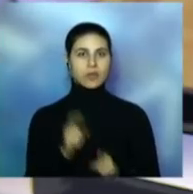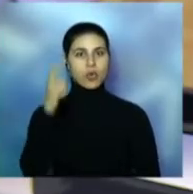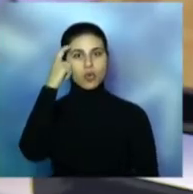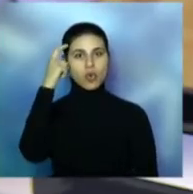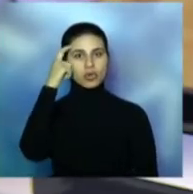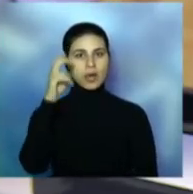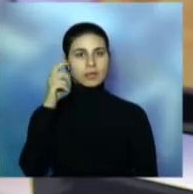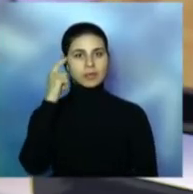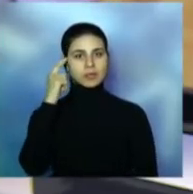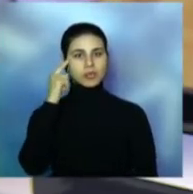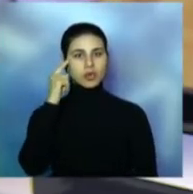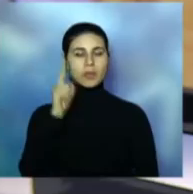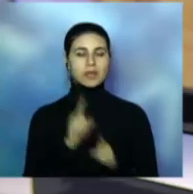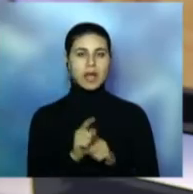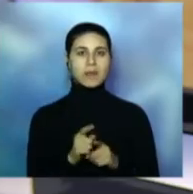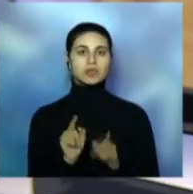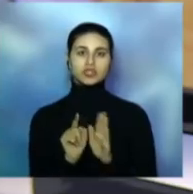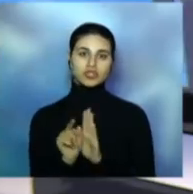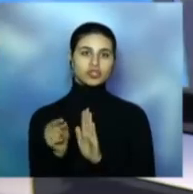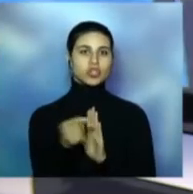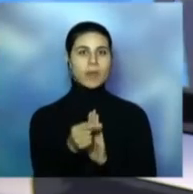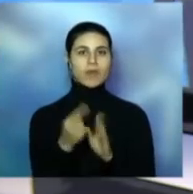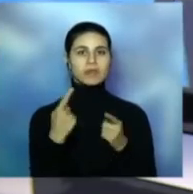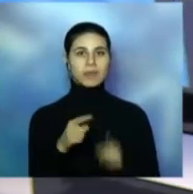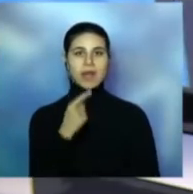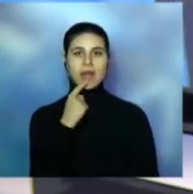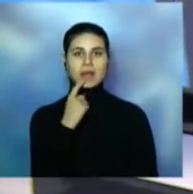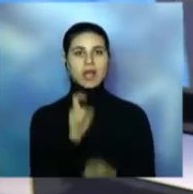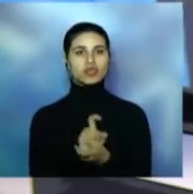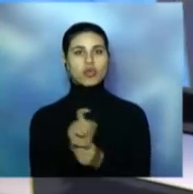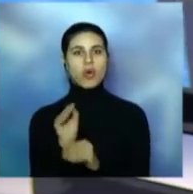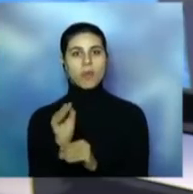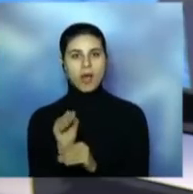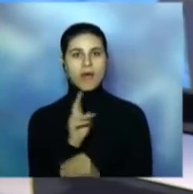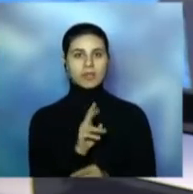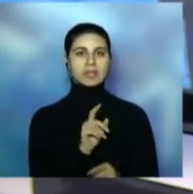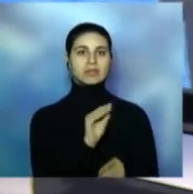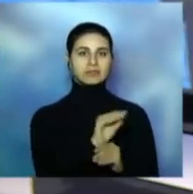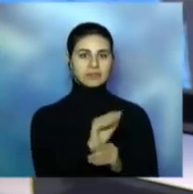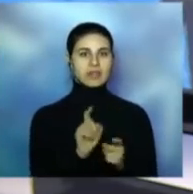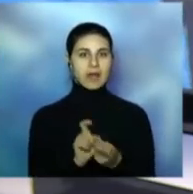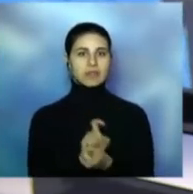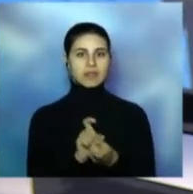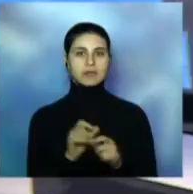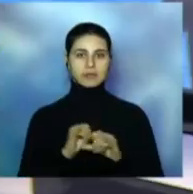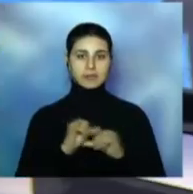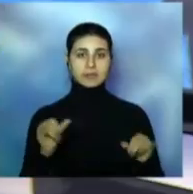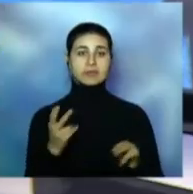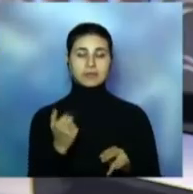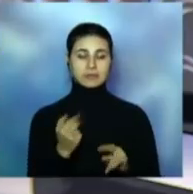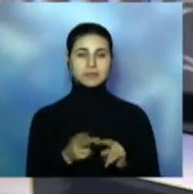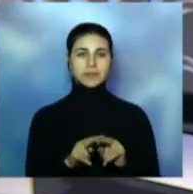გონებრივ ხრიკებს, რომ აგრესია იყოს შემოვლითი, არა პირდაპირი ენის მიტანით, ვიღაცის წაქეზებით, მაგრამ განახორციელოს ზუსტად